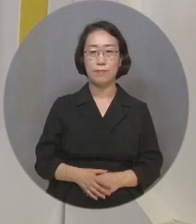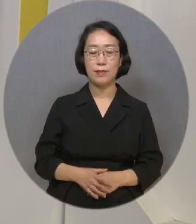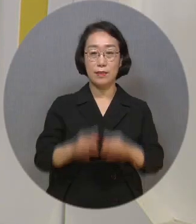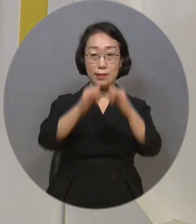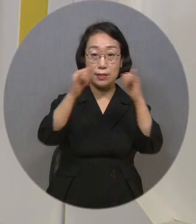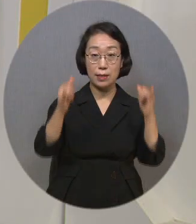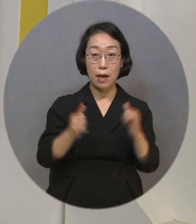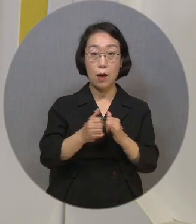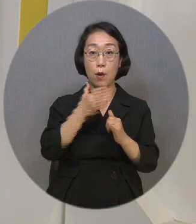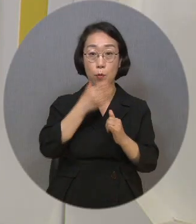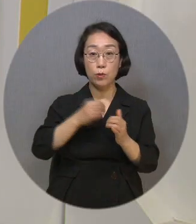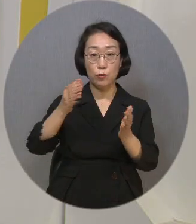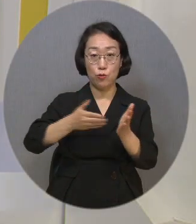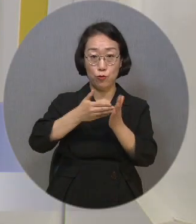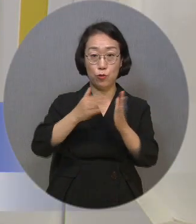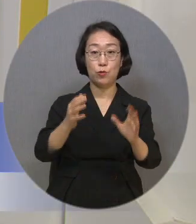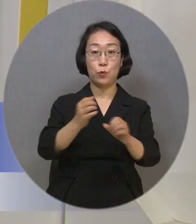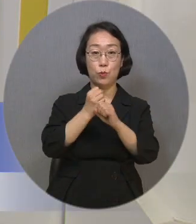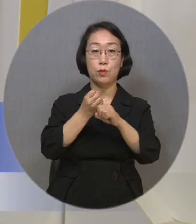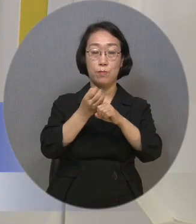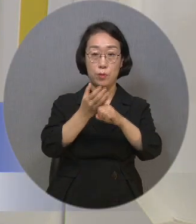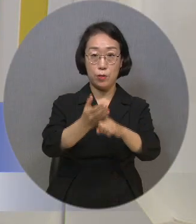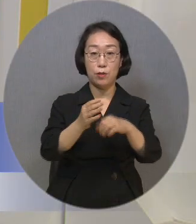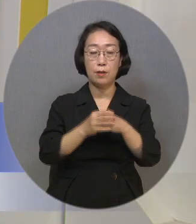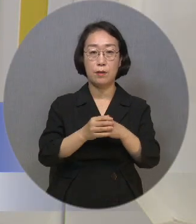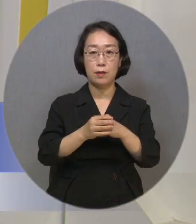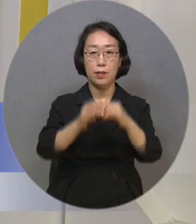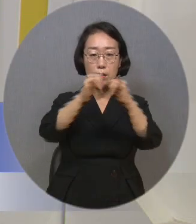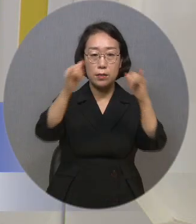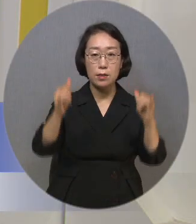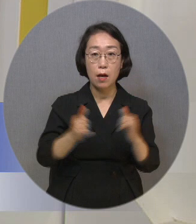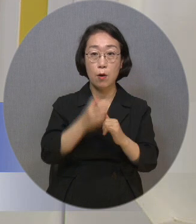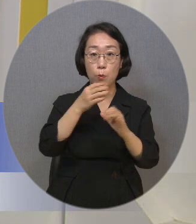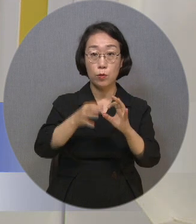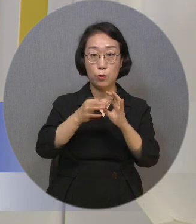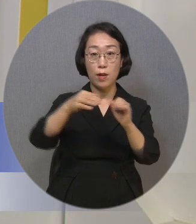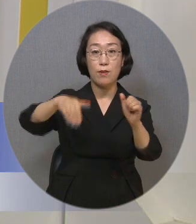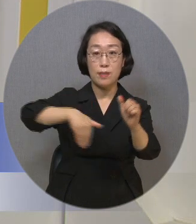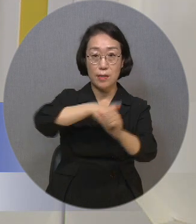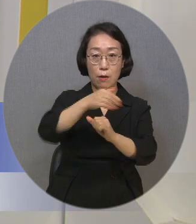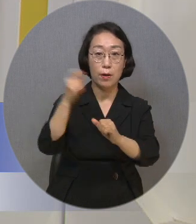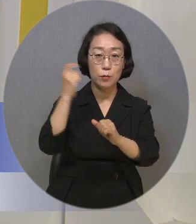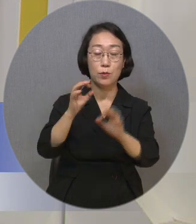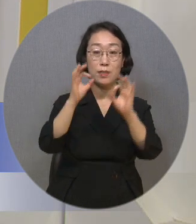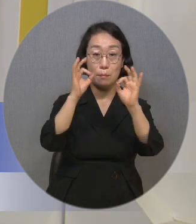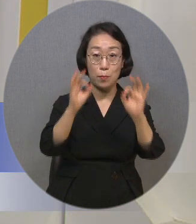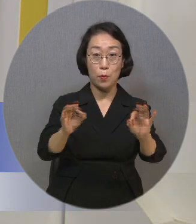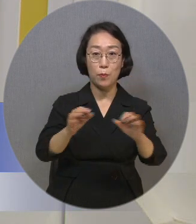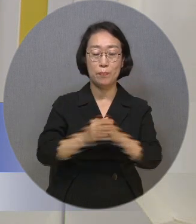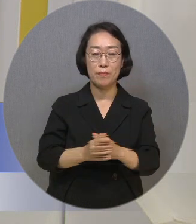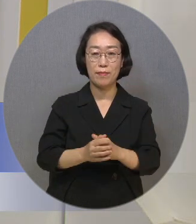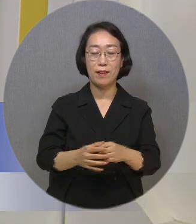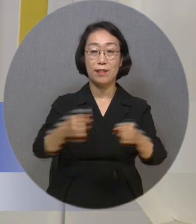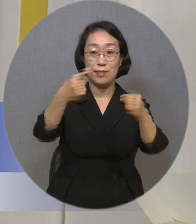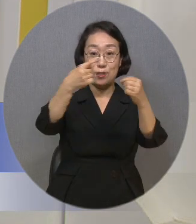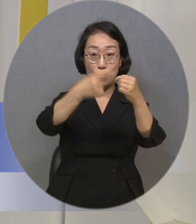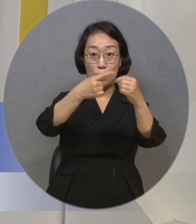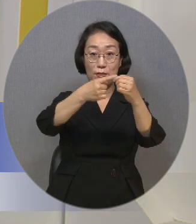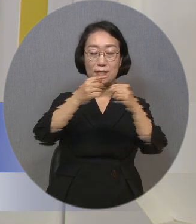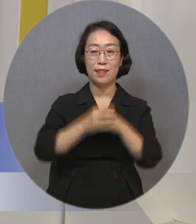웰페어 뉴스 브리핑 박정인입니다. 웰페어 뉴스와 함께 사회복지계 이슈를 만나봅니다. 오늘 첫 번째